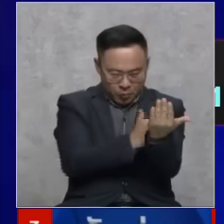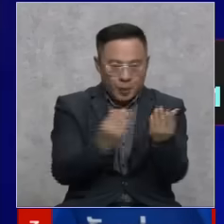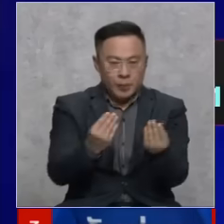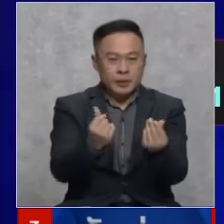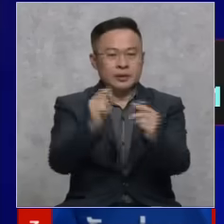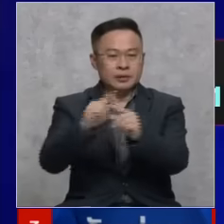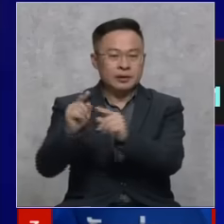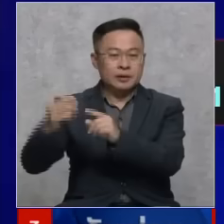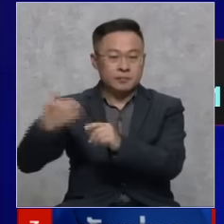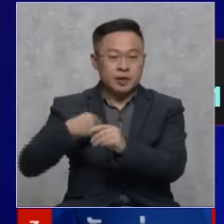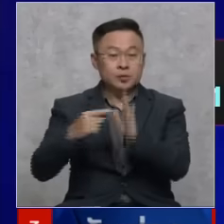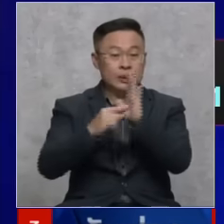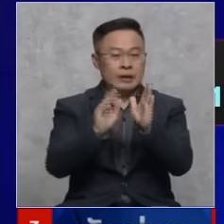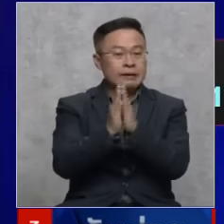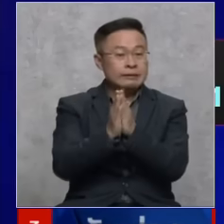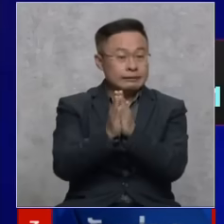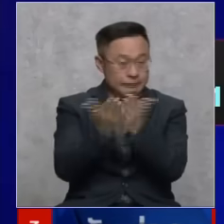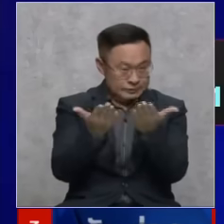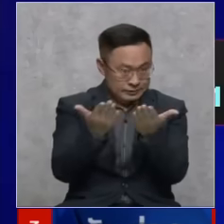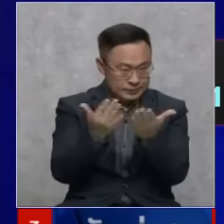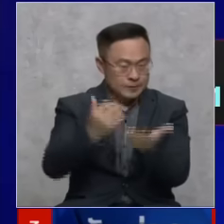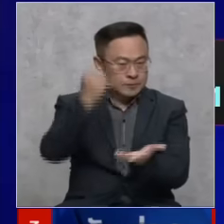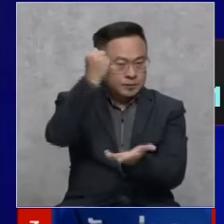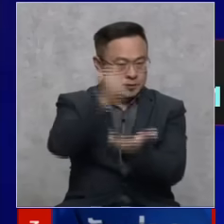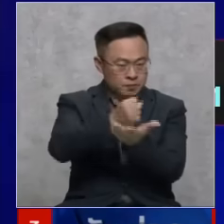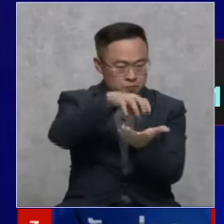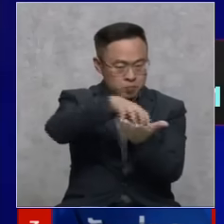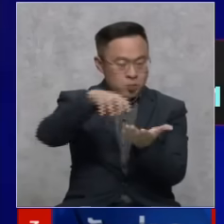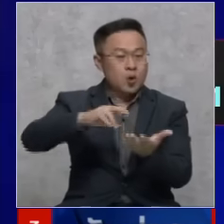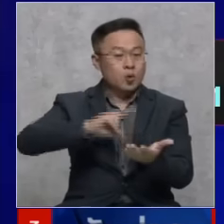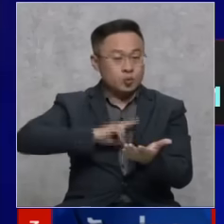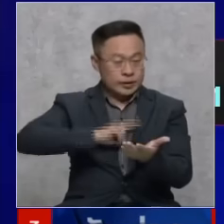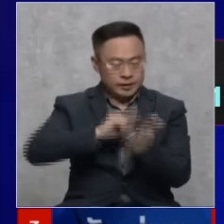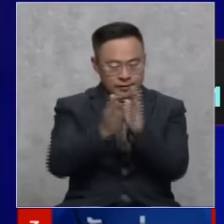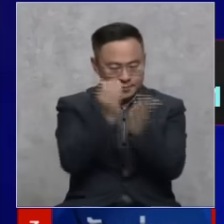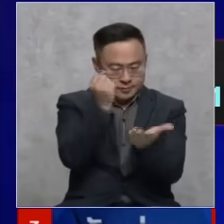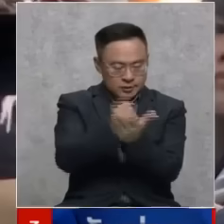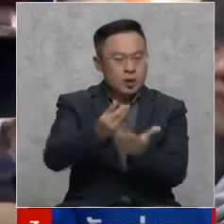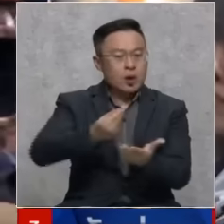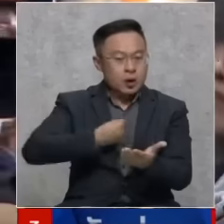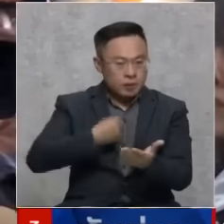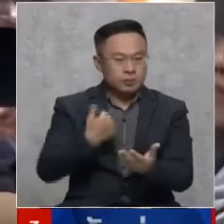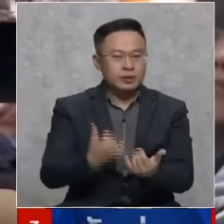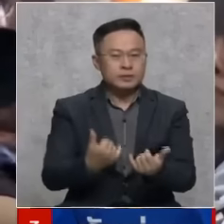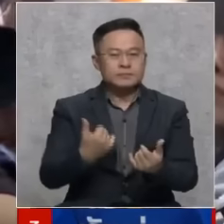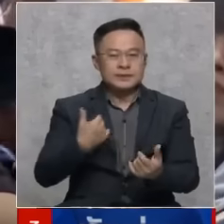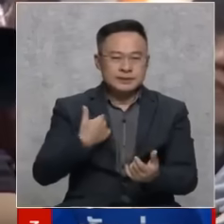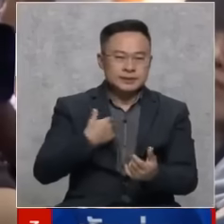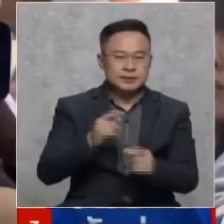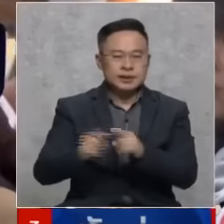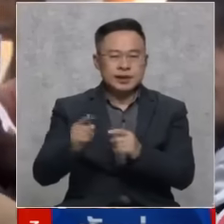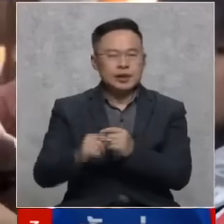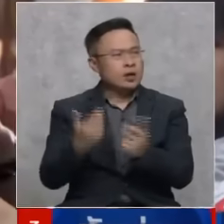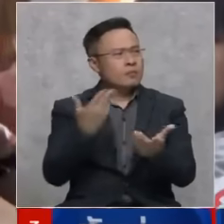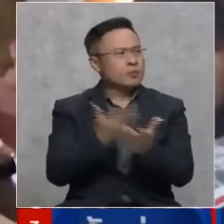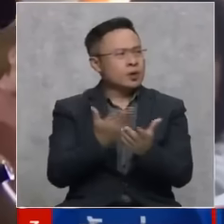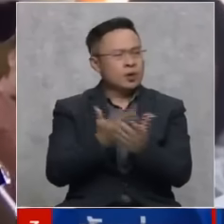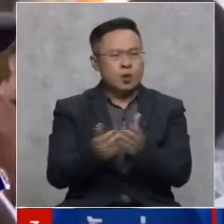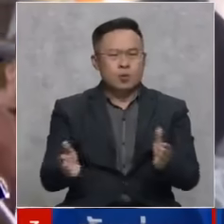รายการลิขสิทธิ์หนังสือแล้วก็หนังสืออิเล็กทรอนิกส์นะคะแล้วก็บอกว่ามีทรัพย์สินรายการอื่นรวมมูลค่าเนี่ยประม